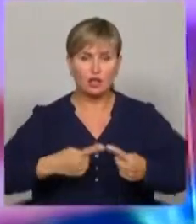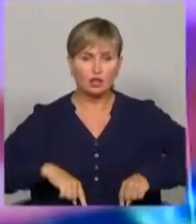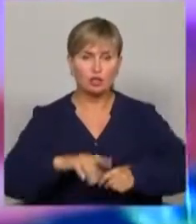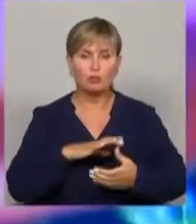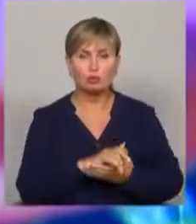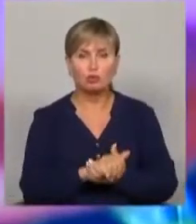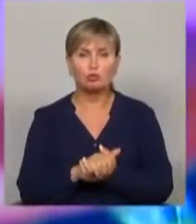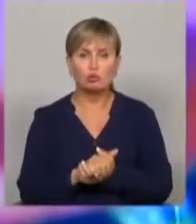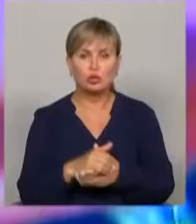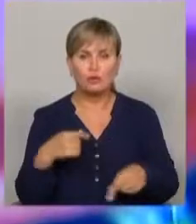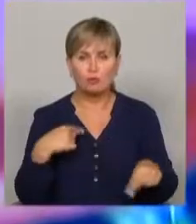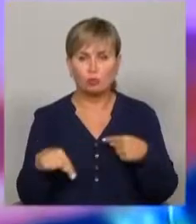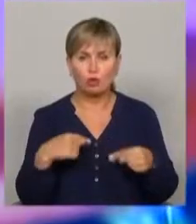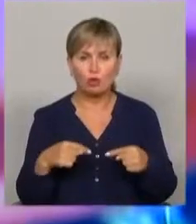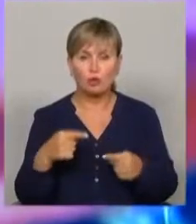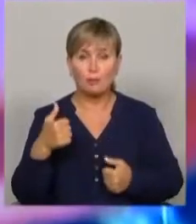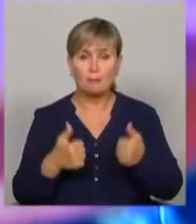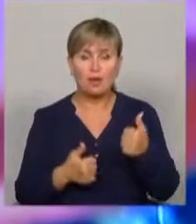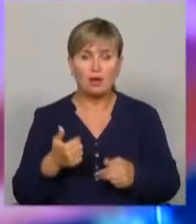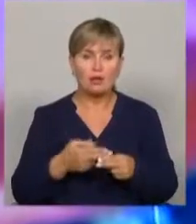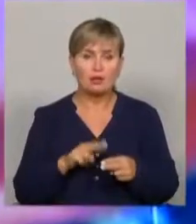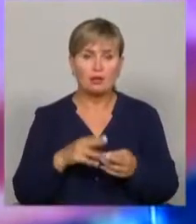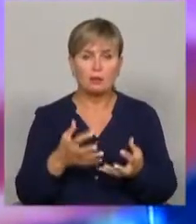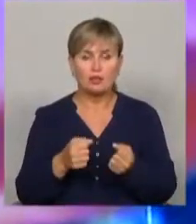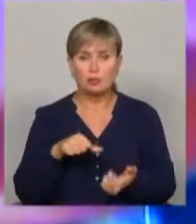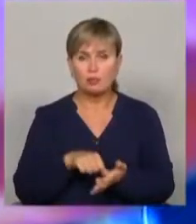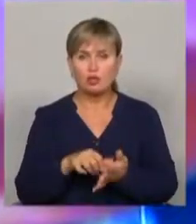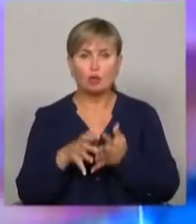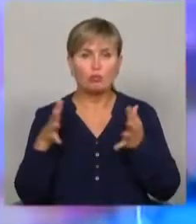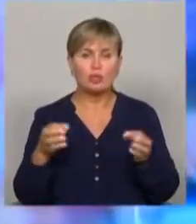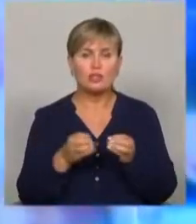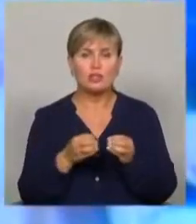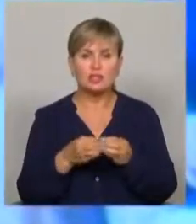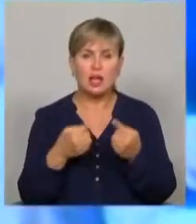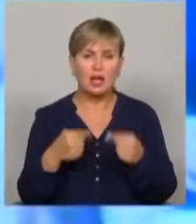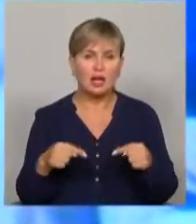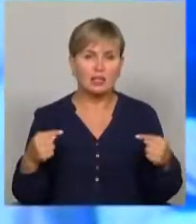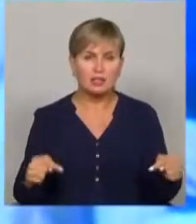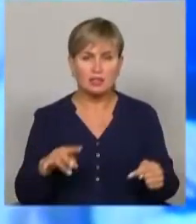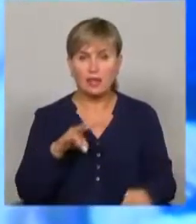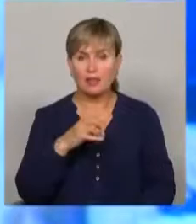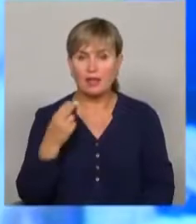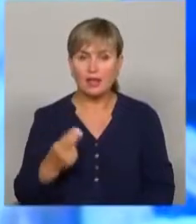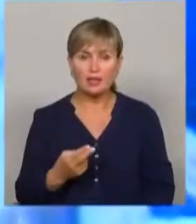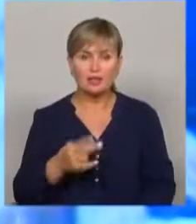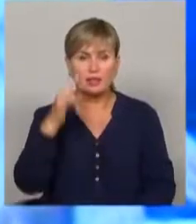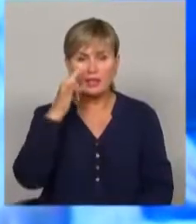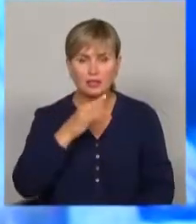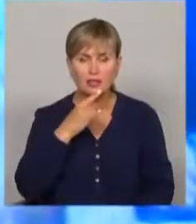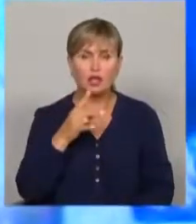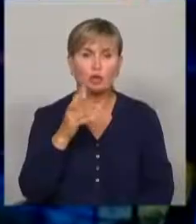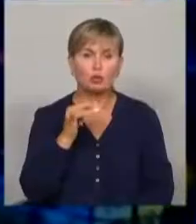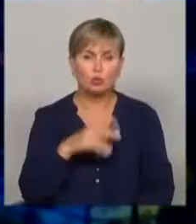дружеский футбольный матч, в котором приняли участие представители более 10 различных этносов. Это казахи,